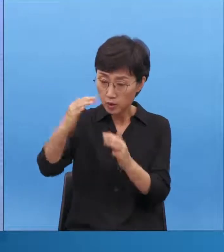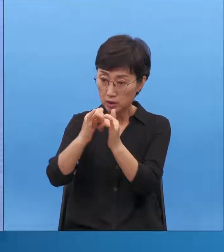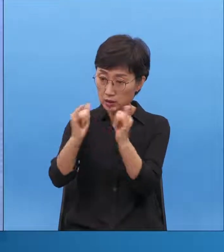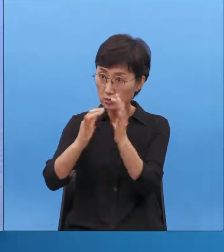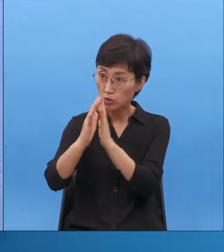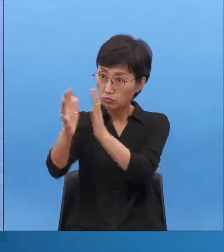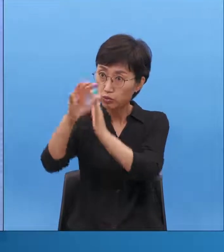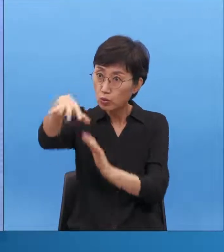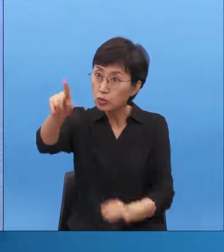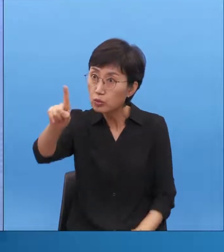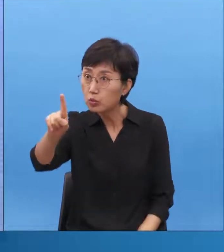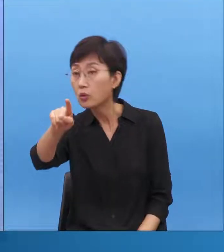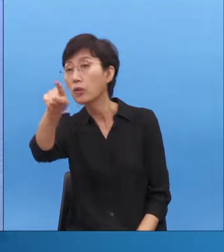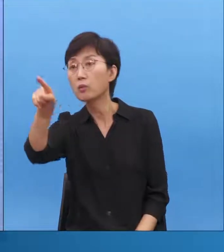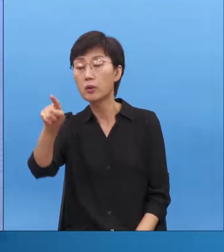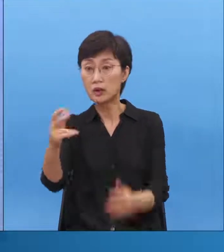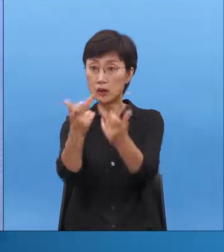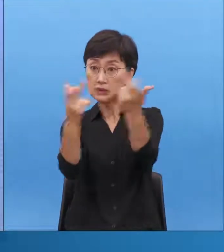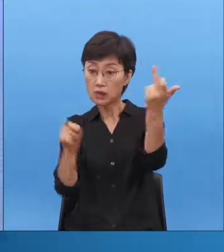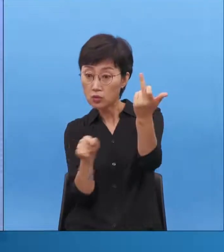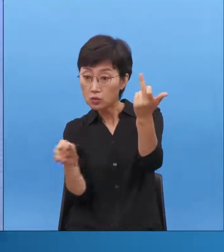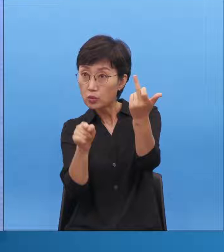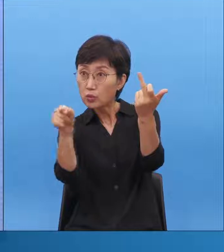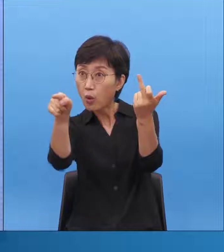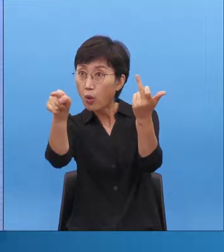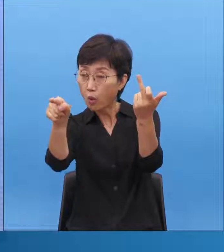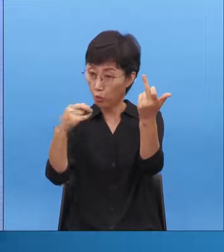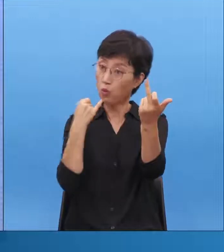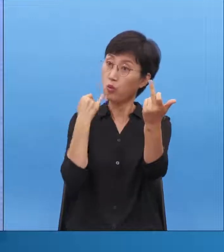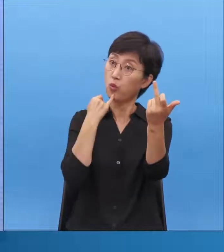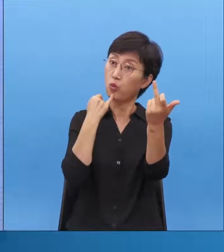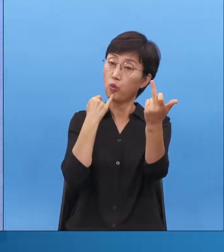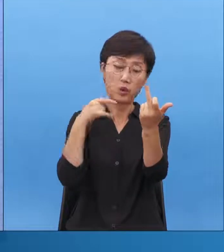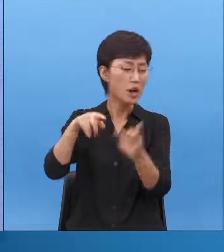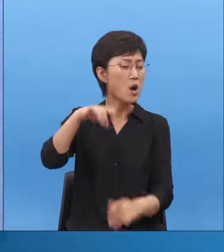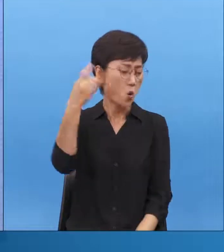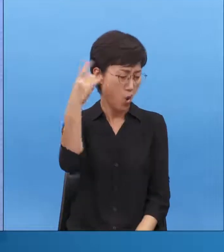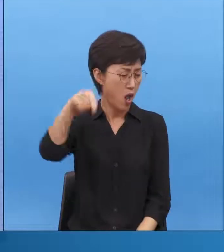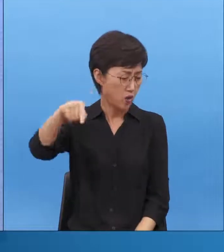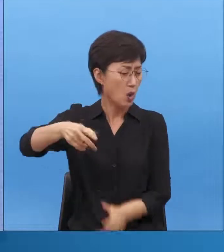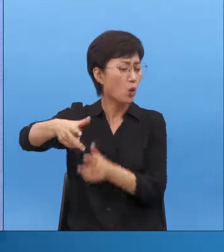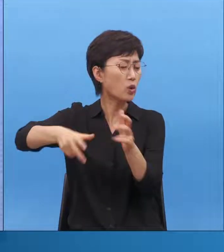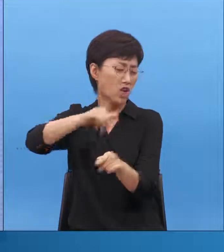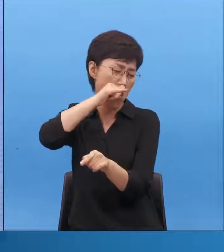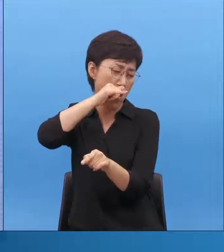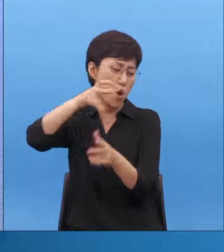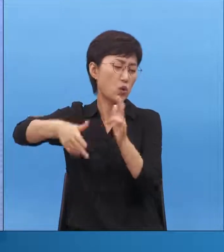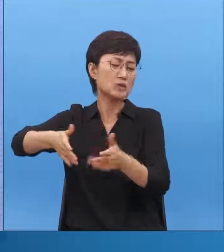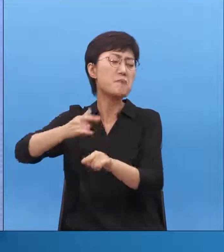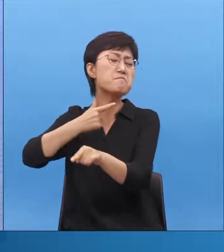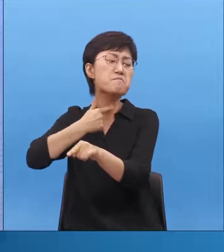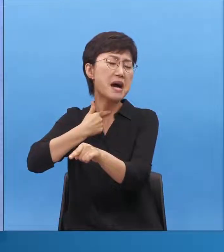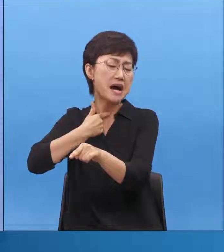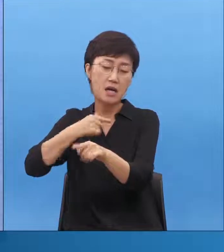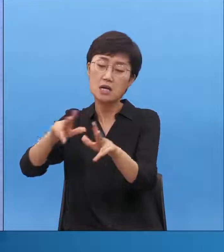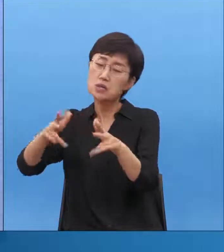down the mountain. 거기도 길이 있나고 내가 물었더니 여기가 공장이 있다는 거예요. And I asked them, is there a road up the mountain? And they said, oh, there's a